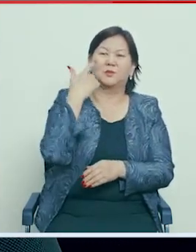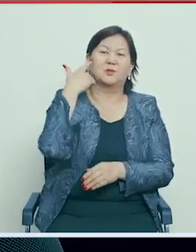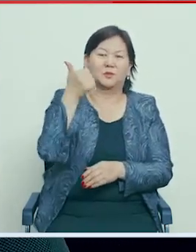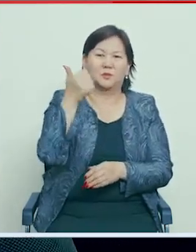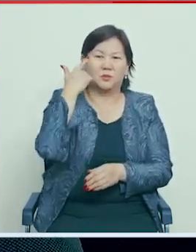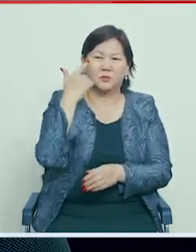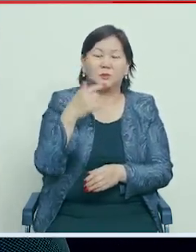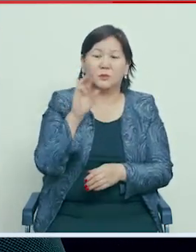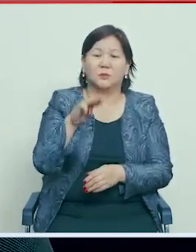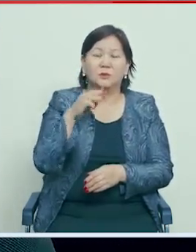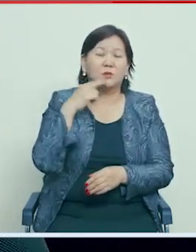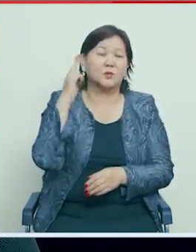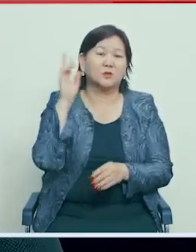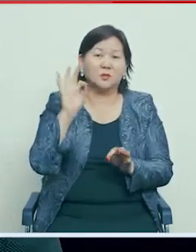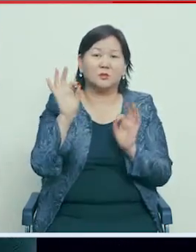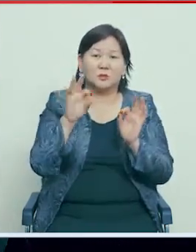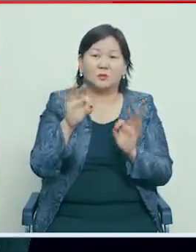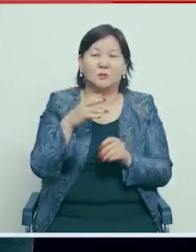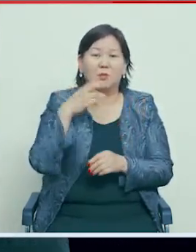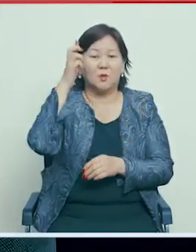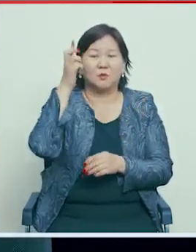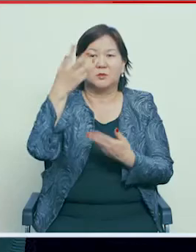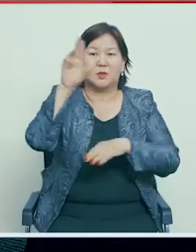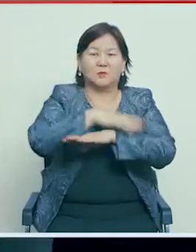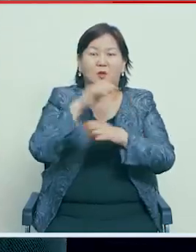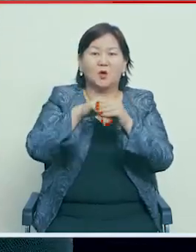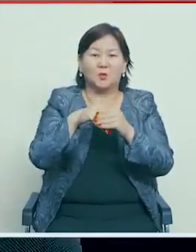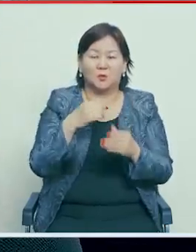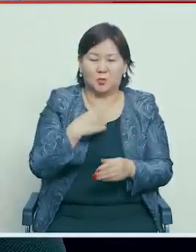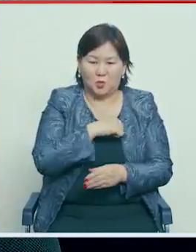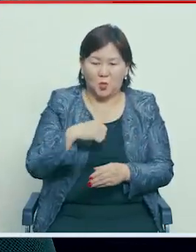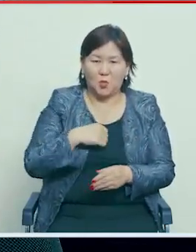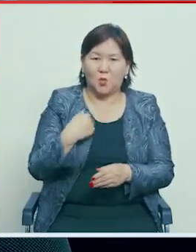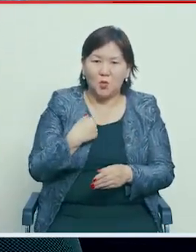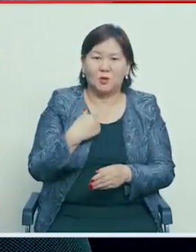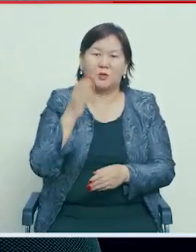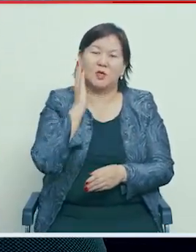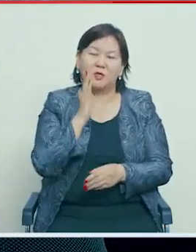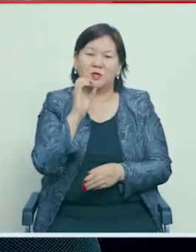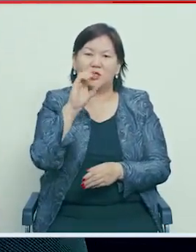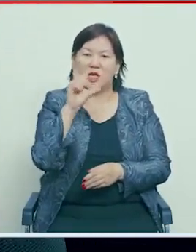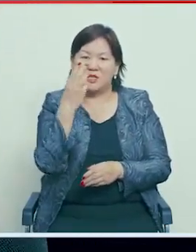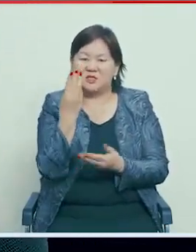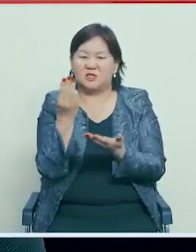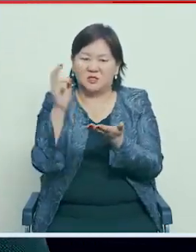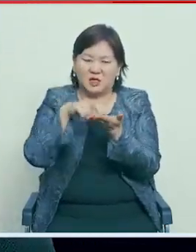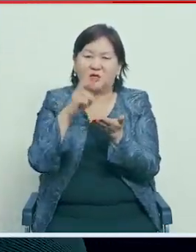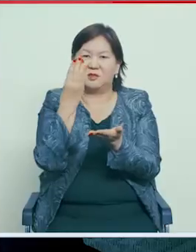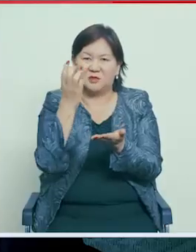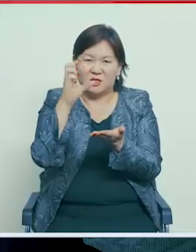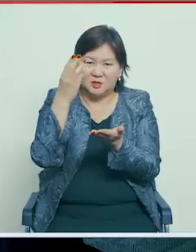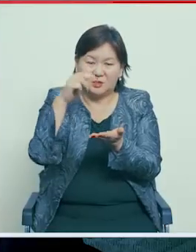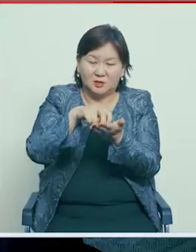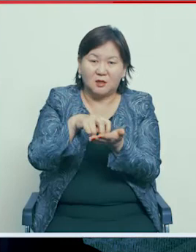бодсон. Тийм би сонсголгүй. Гэхдээ би энэ боловсролын их сургуульд ормоор байна. Би өөрөө ээшигээ шалгалтыг өгсөн. Би тэнцсэн. Би энэ их